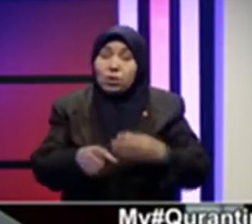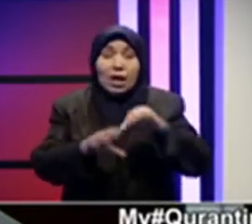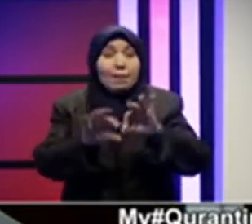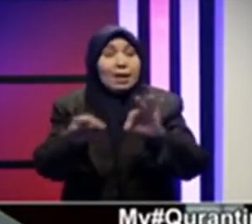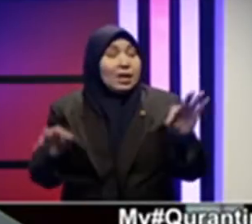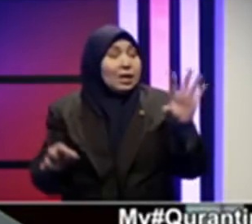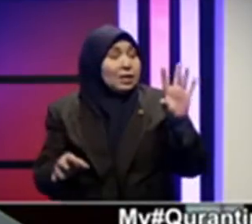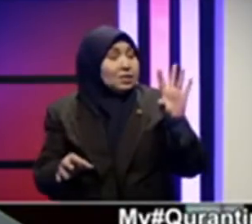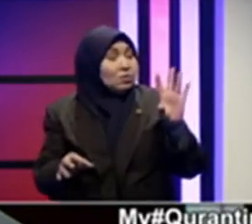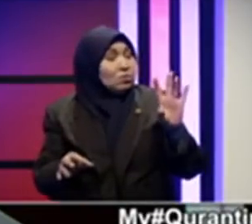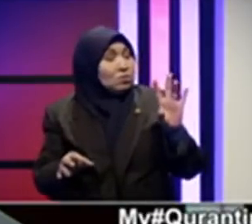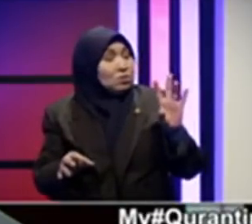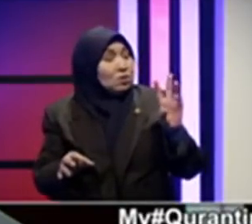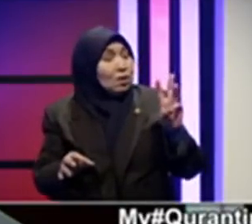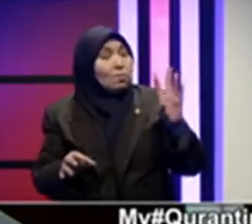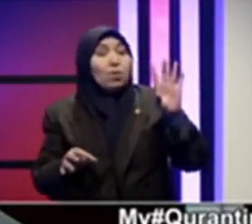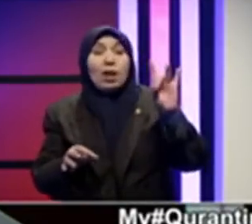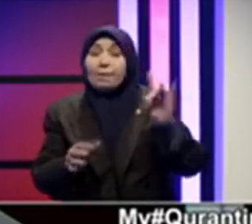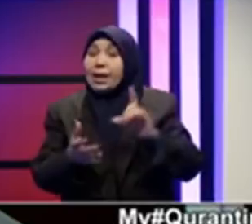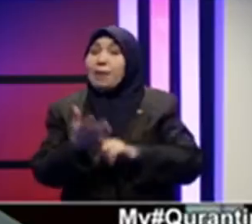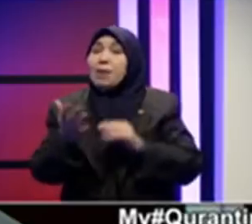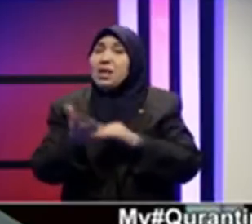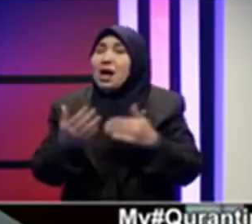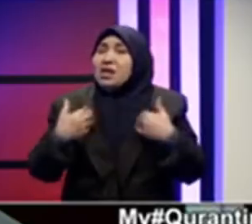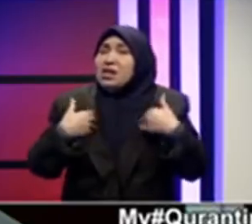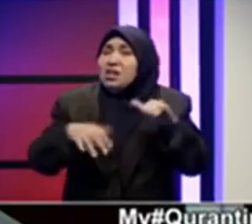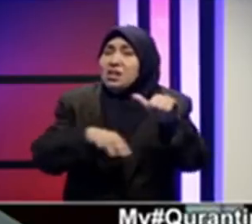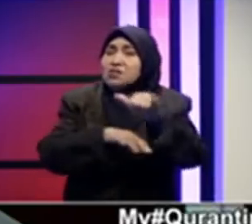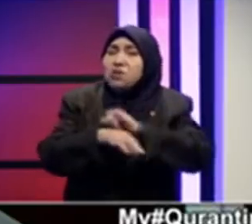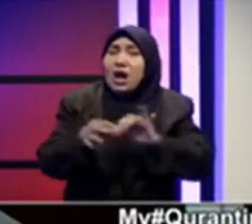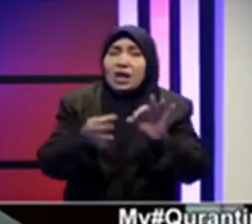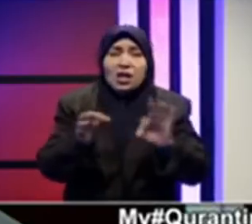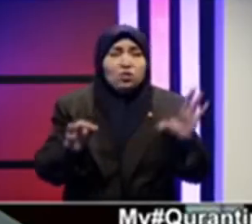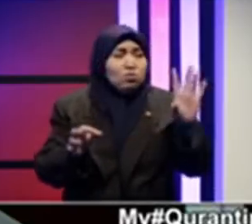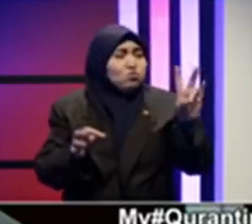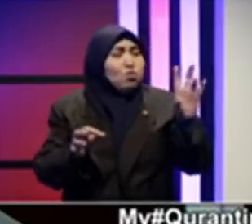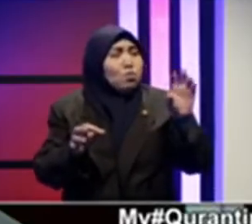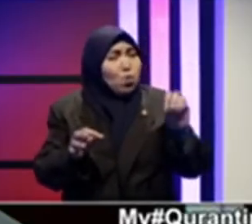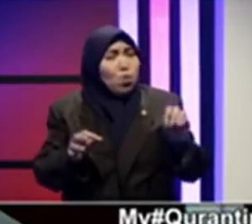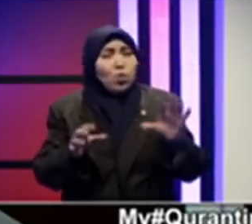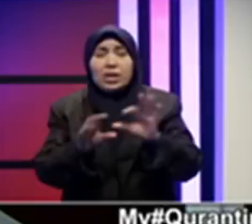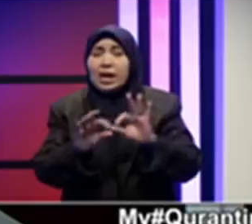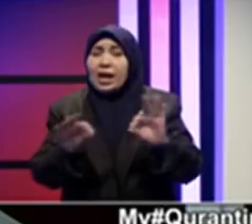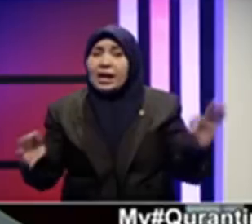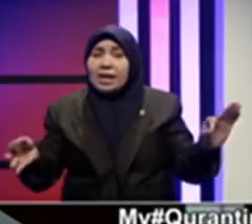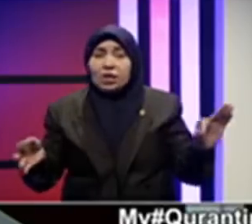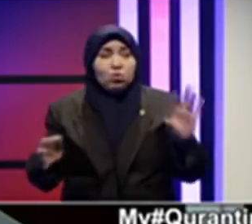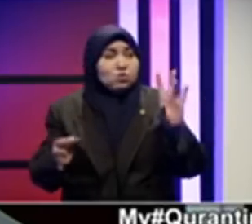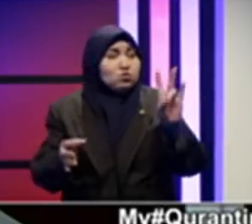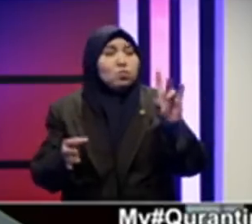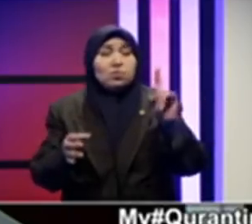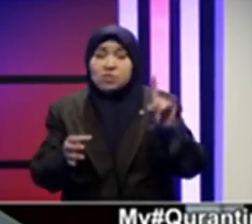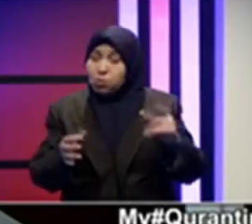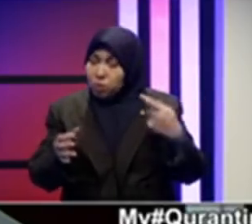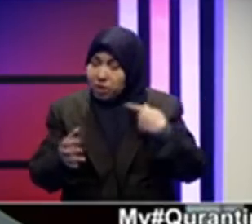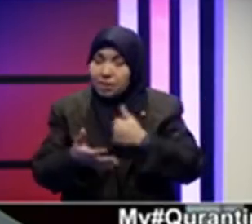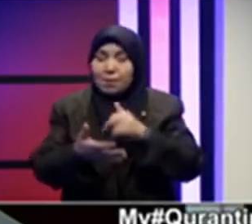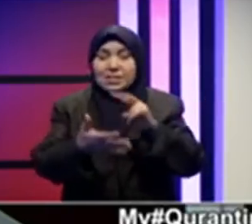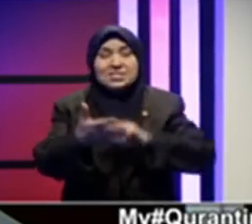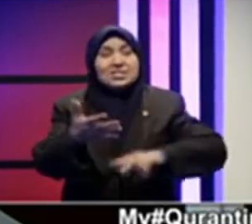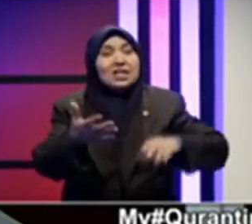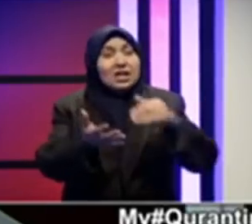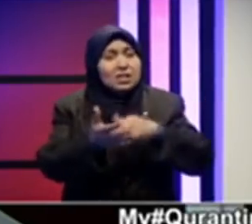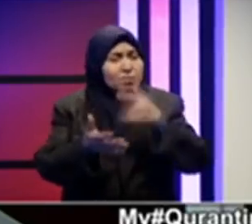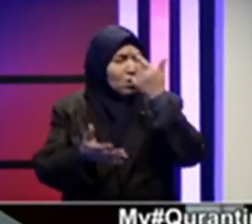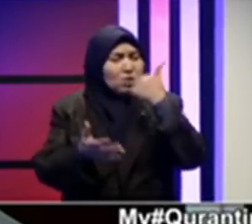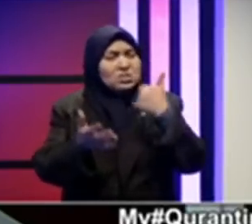Apa lagi yang ada di syurga? Ayat 70 dan ayat 71. Kita baca sekali lagi kerana